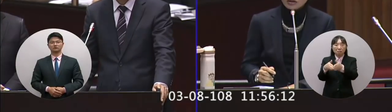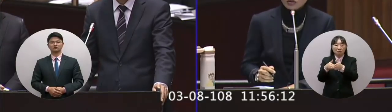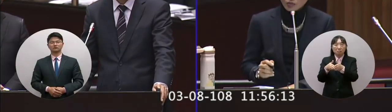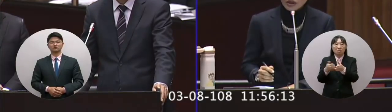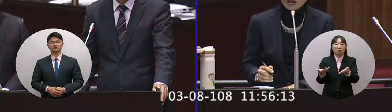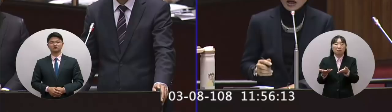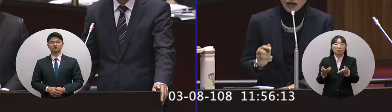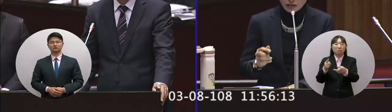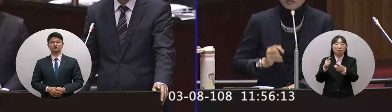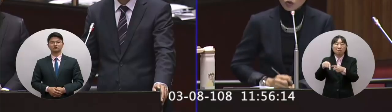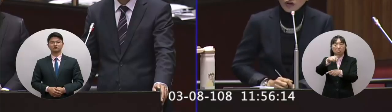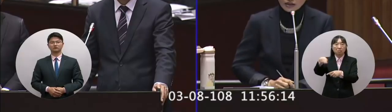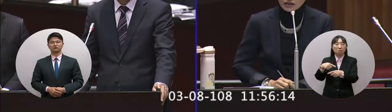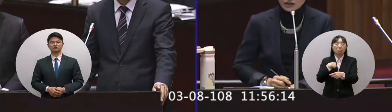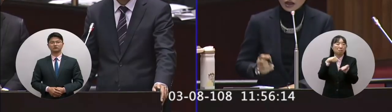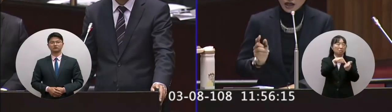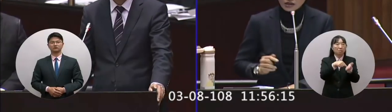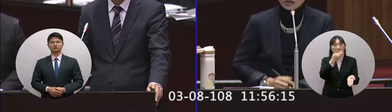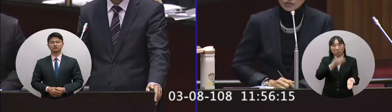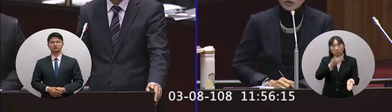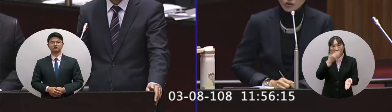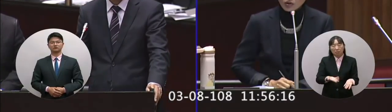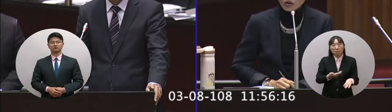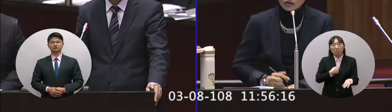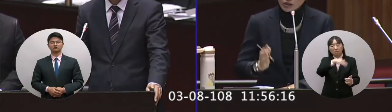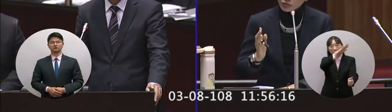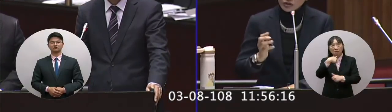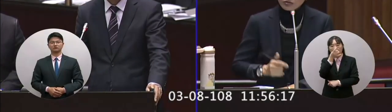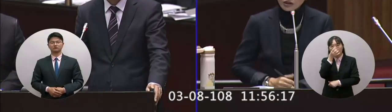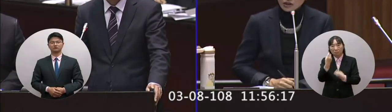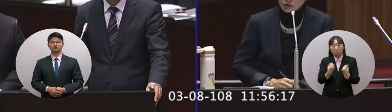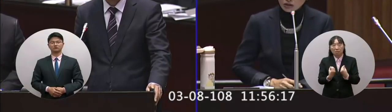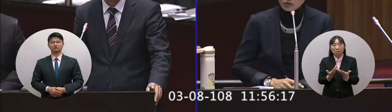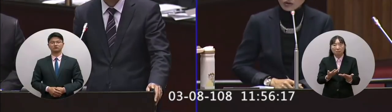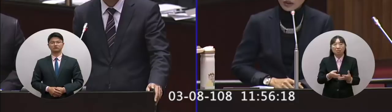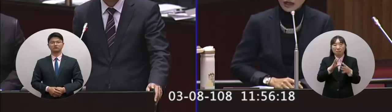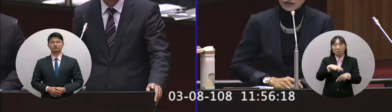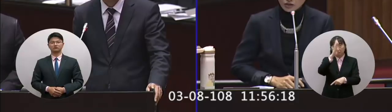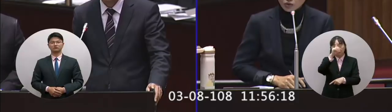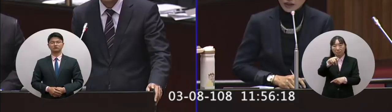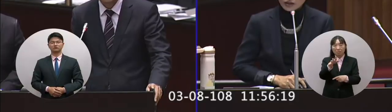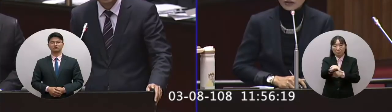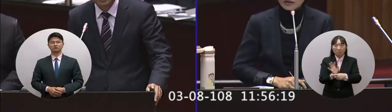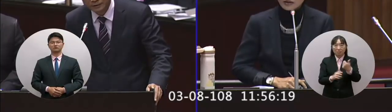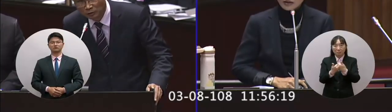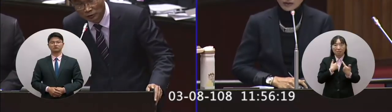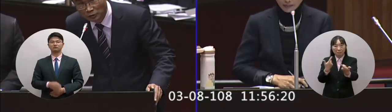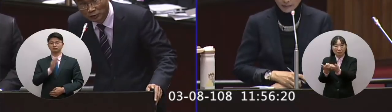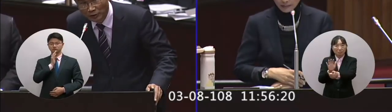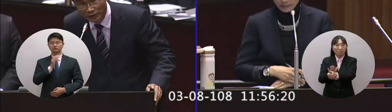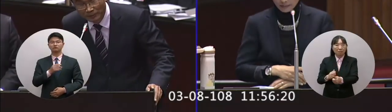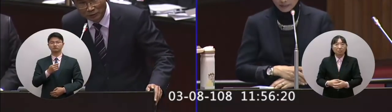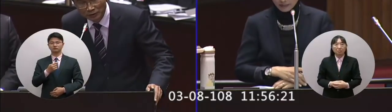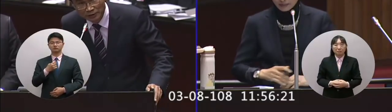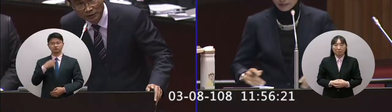需要的农民还是无法申请，还是找不到农工哦。这个部分是不是也能够请农委会来协助配合？ 是完